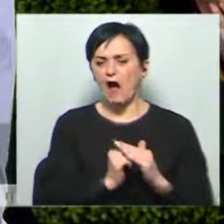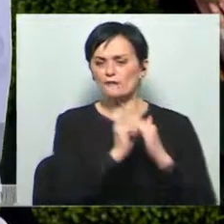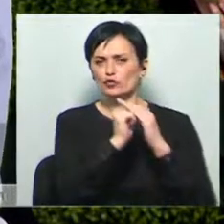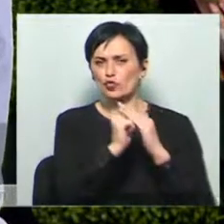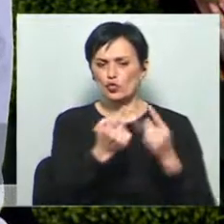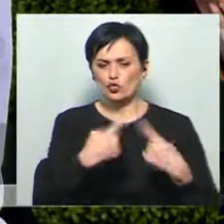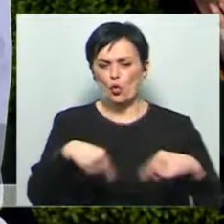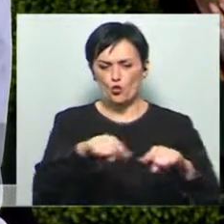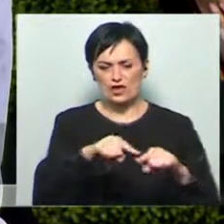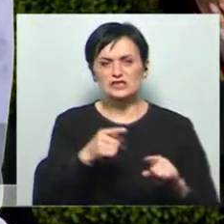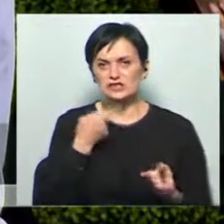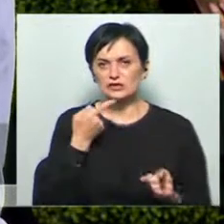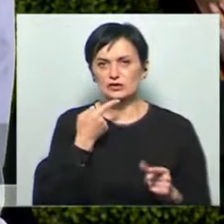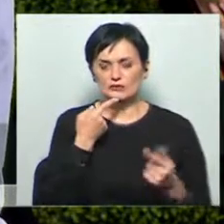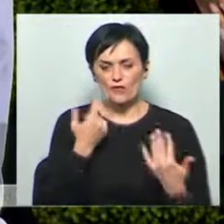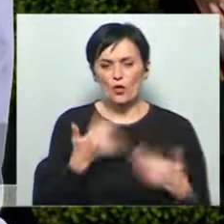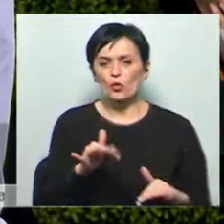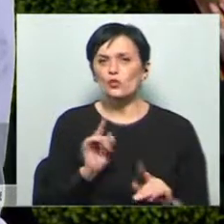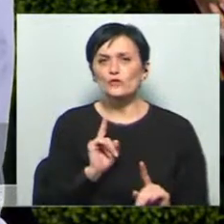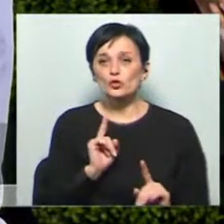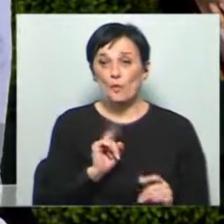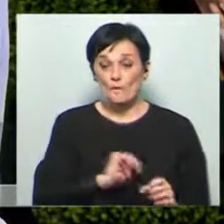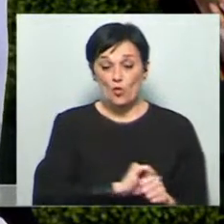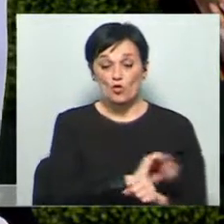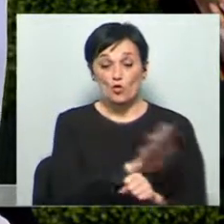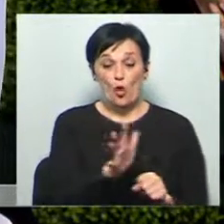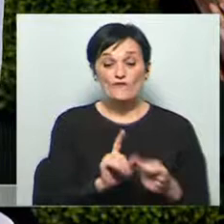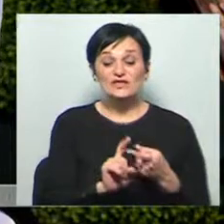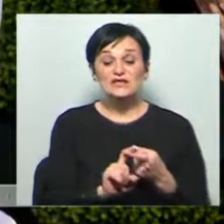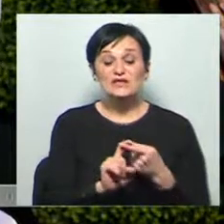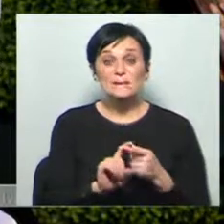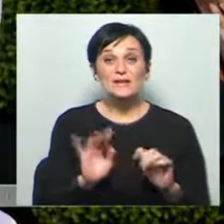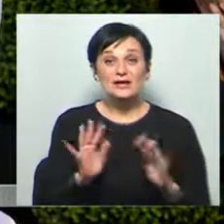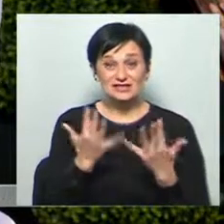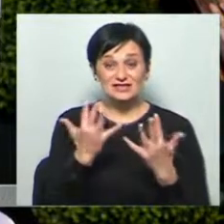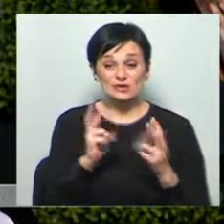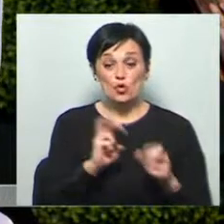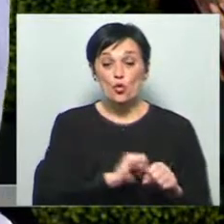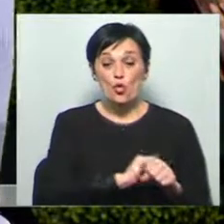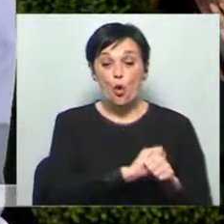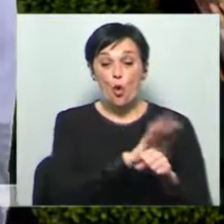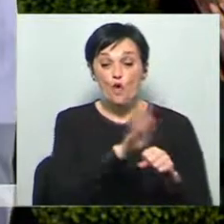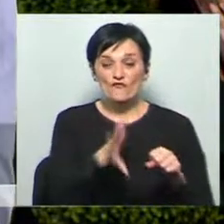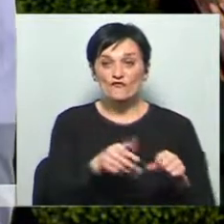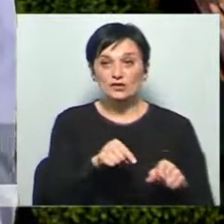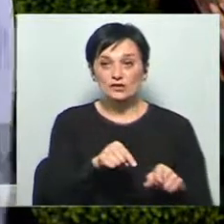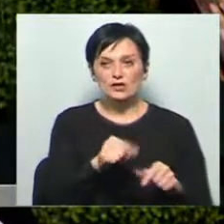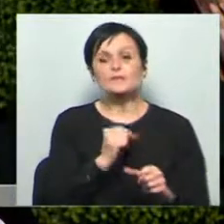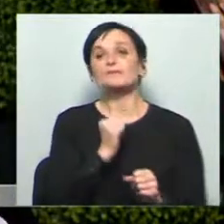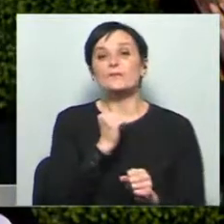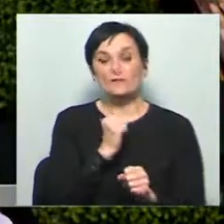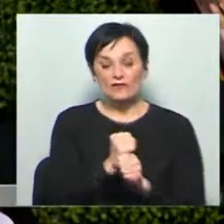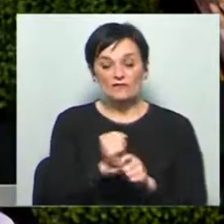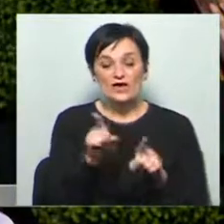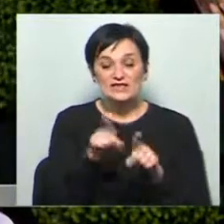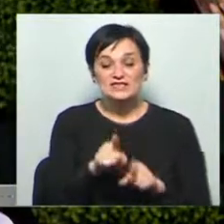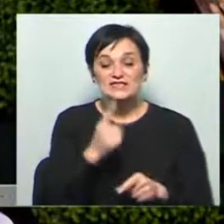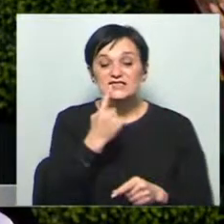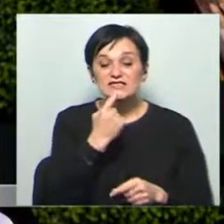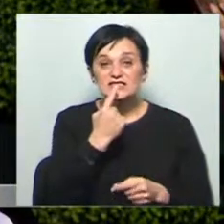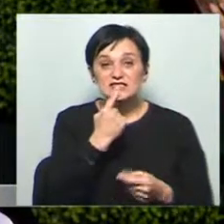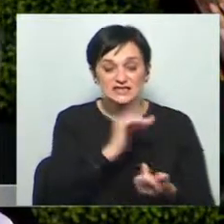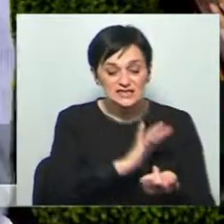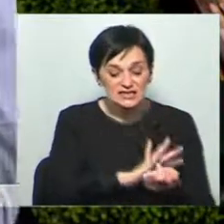ორგანიზაციამ თქვა, რომ COVID ინფექციის შემთხვევაში, 19-ის შემთხვევაში გავაკეთოთ ისე სისხლის